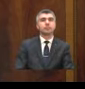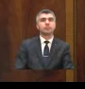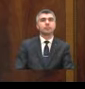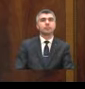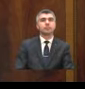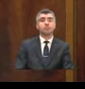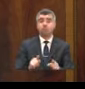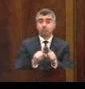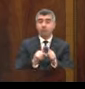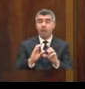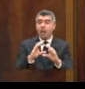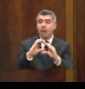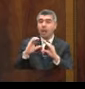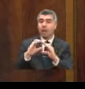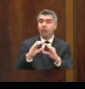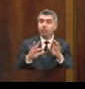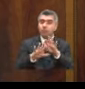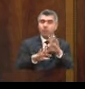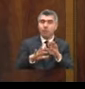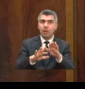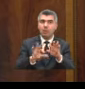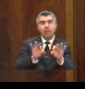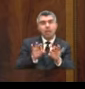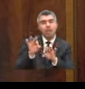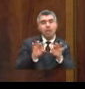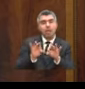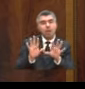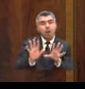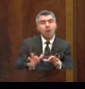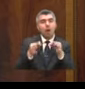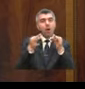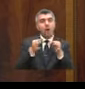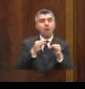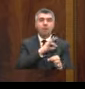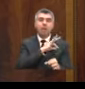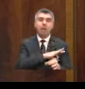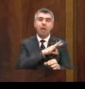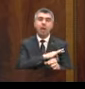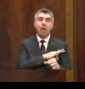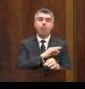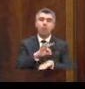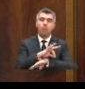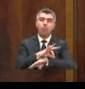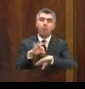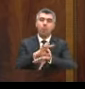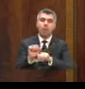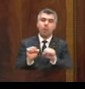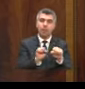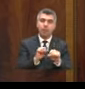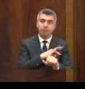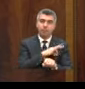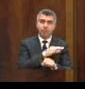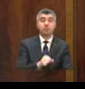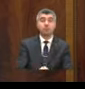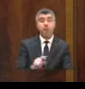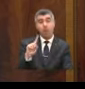بفضل هذا الحوار الاجتماعي جاوا منه عدد من الاجراءات اللي هي لصالح الموظفين والموظفات. الاجراء